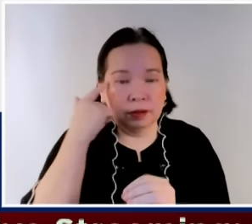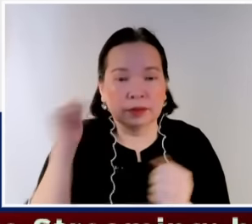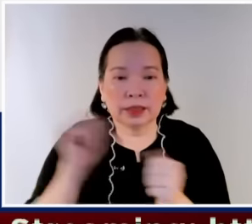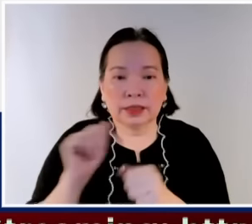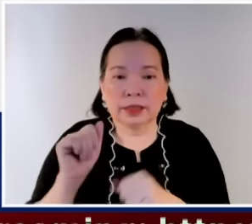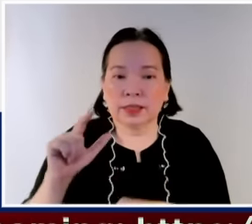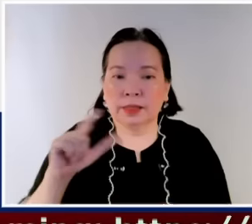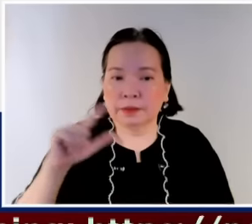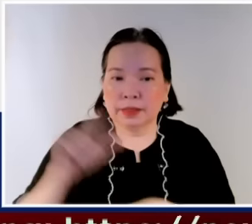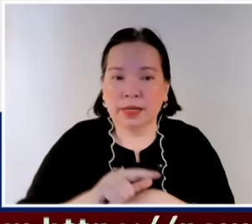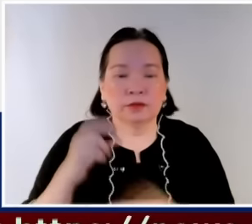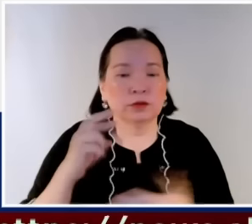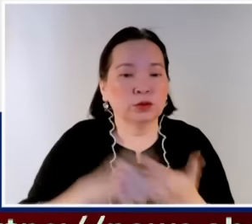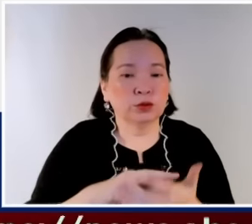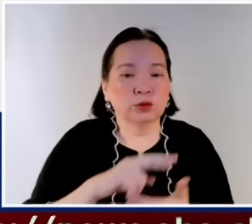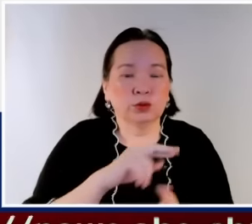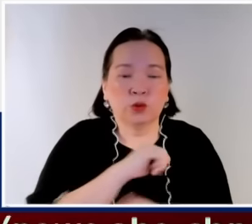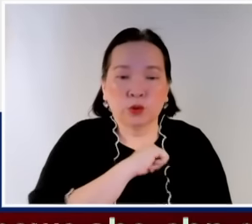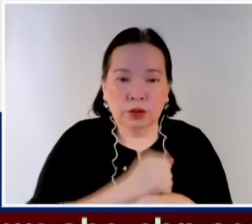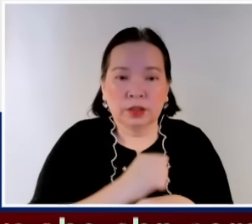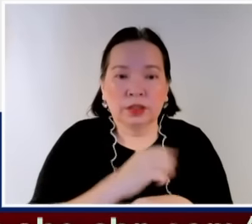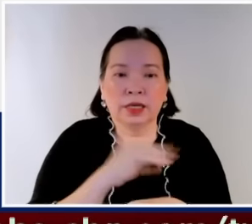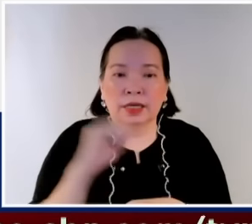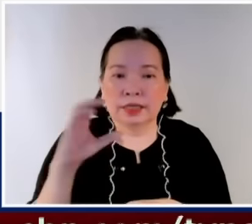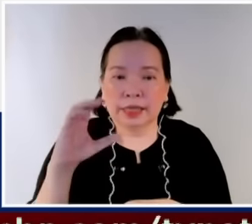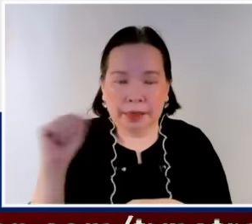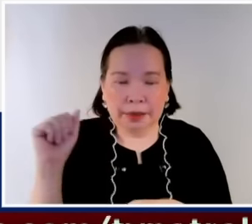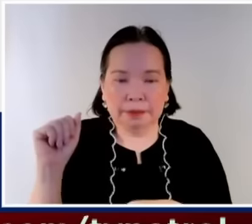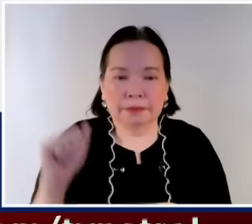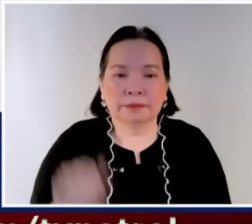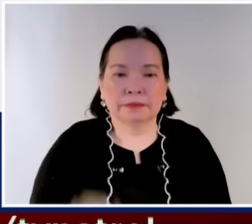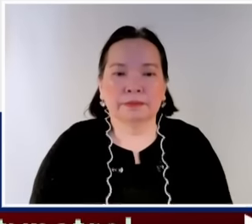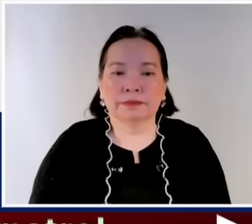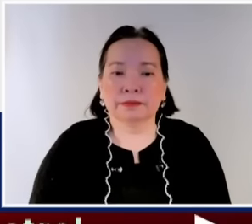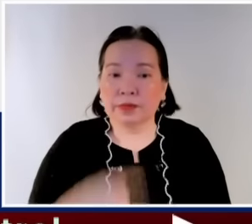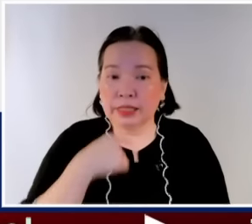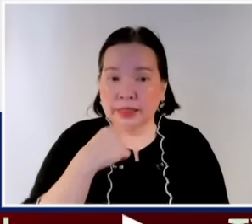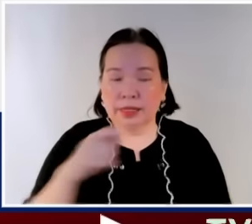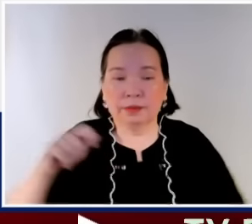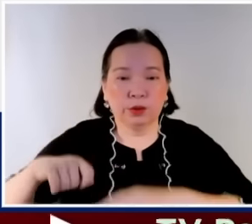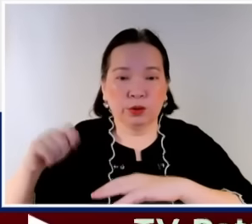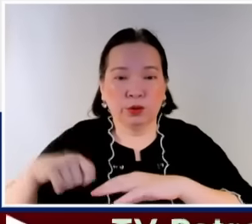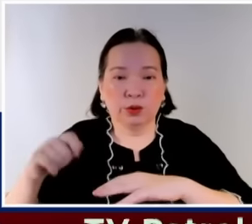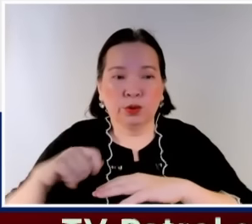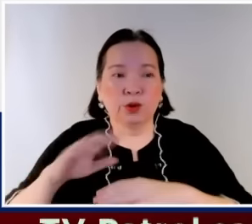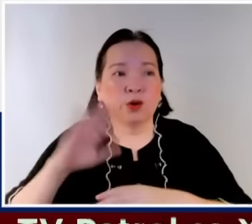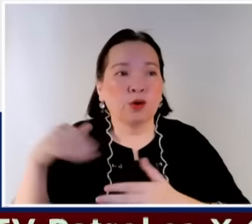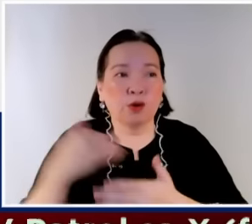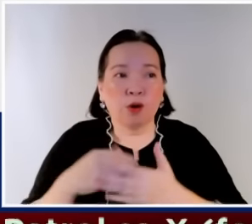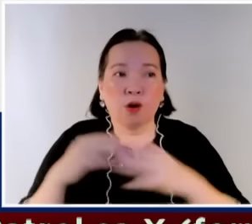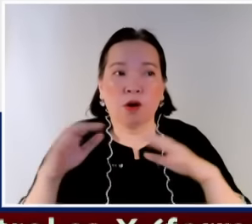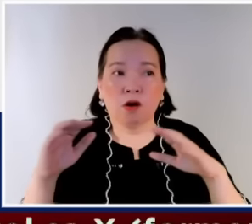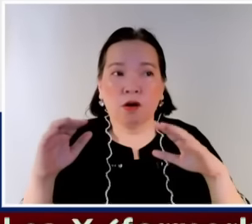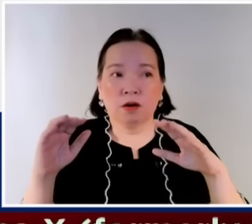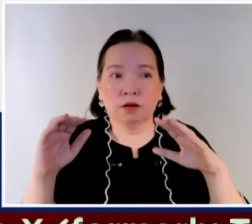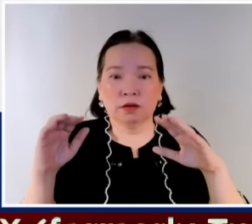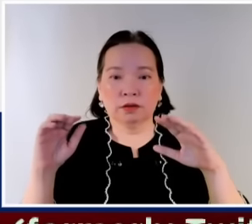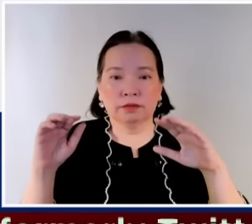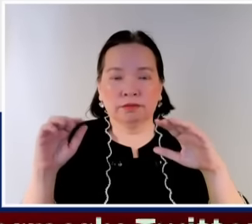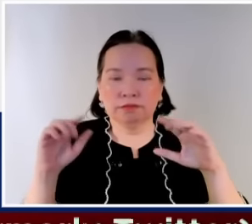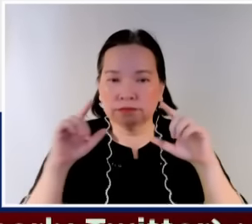Registration Authority at Civil Aviation Authority of the Philippines. Ayon sa korte, ang mga alegasyon at dokumento laban sa mga